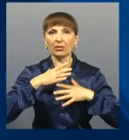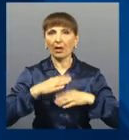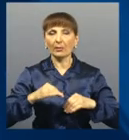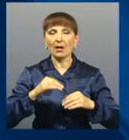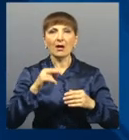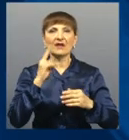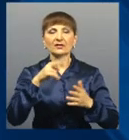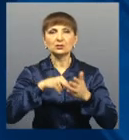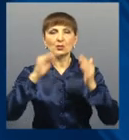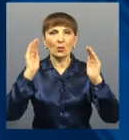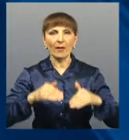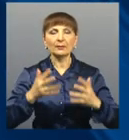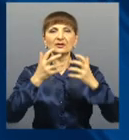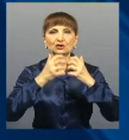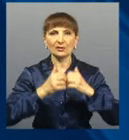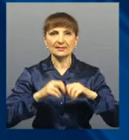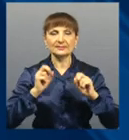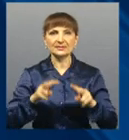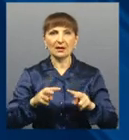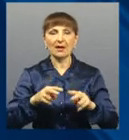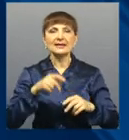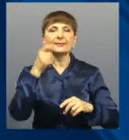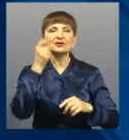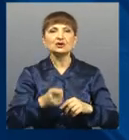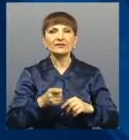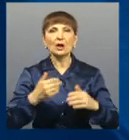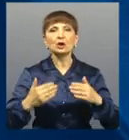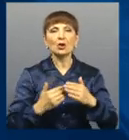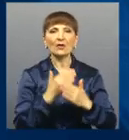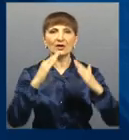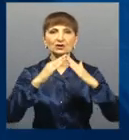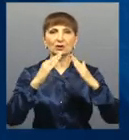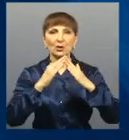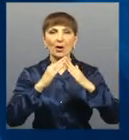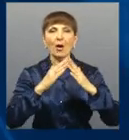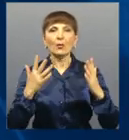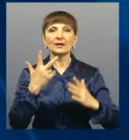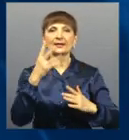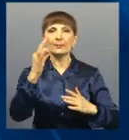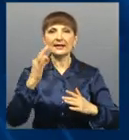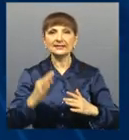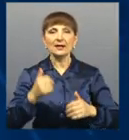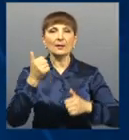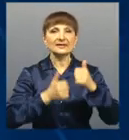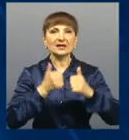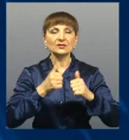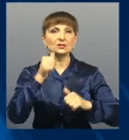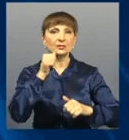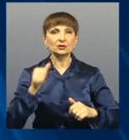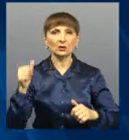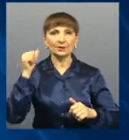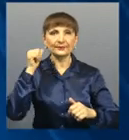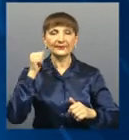почитали аналитики Ranking.kz. Сильнее всего подешевело новое жилье, чуть больше 3% по сравнению с прошлым